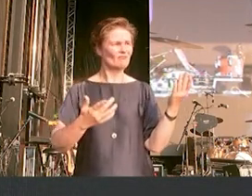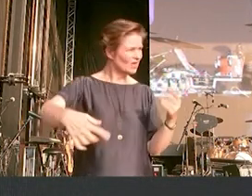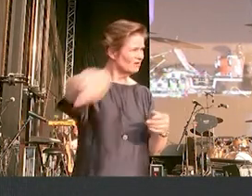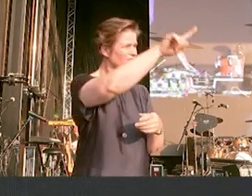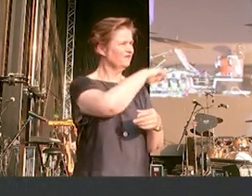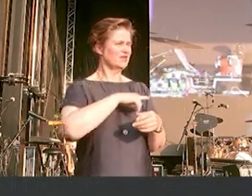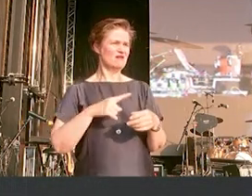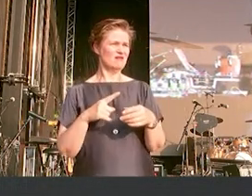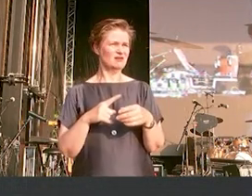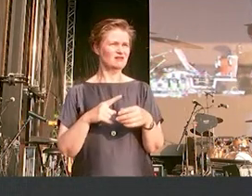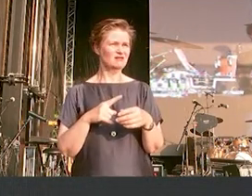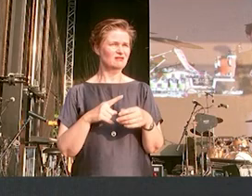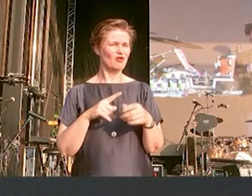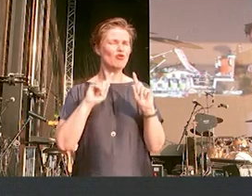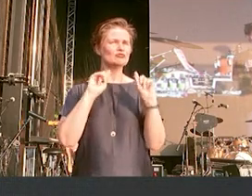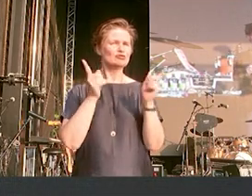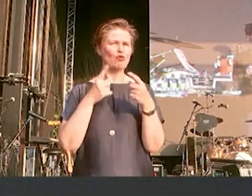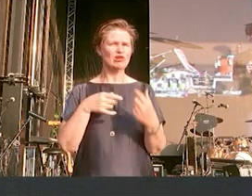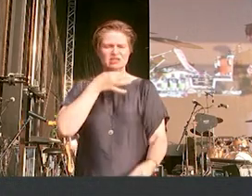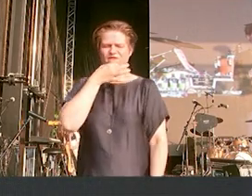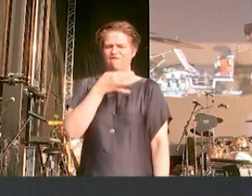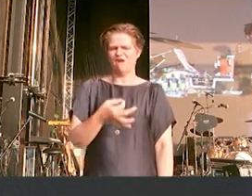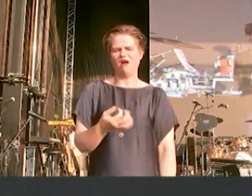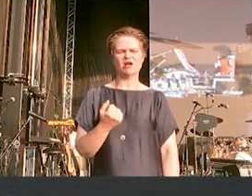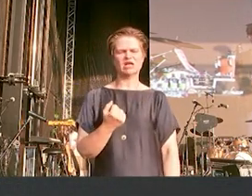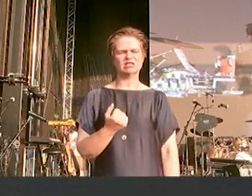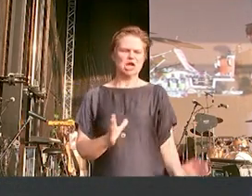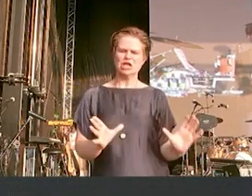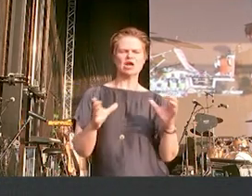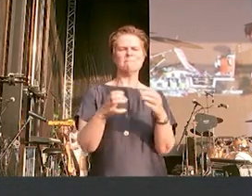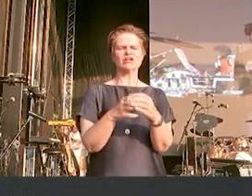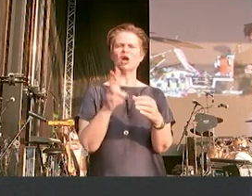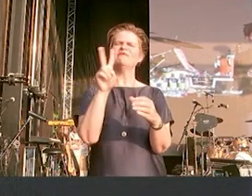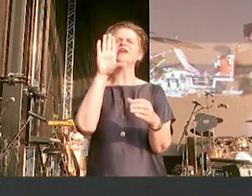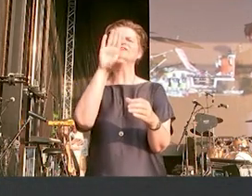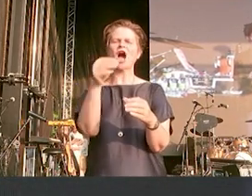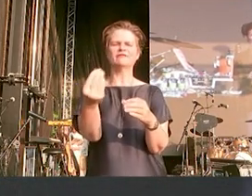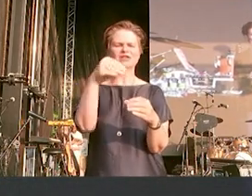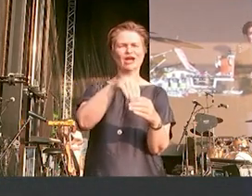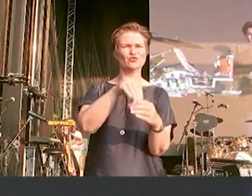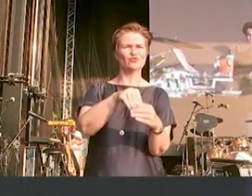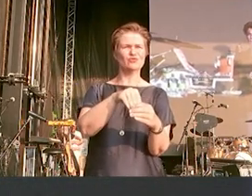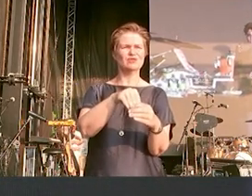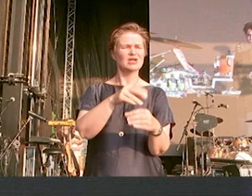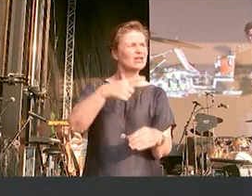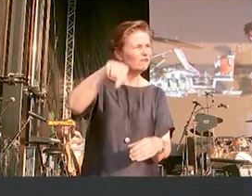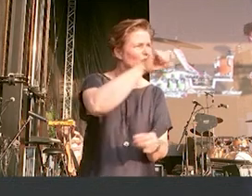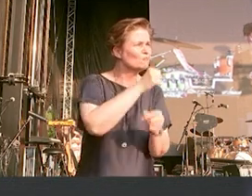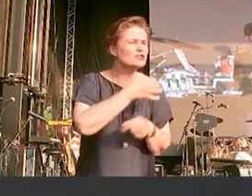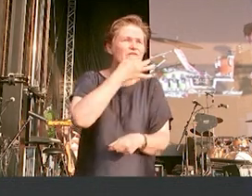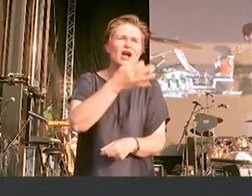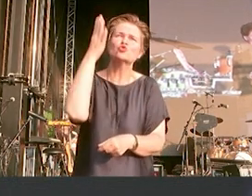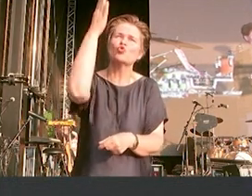Wir sollten uns nicht fragen, wer dazugehört in dieser Gemeinschaft, sondern wir sollten uns fragen, wie wir leben